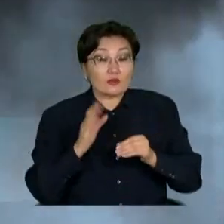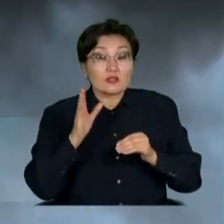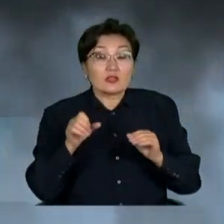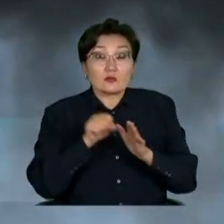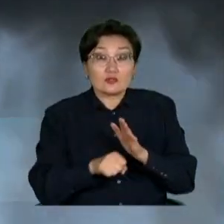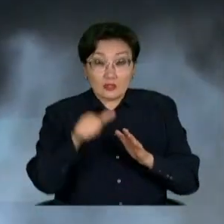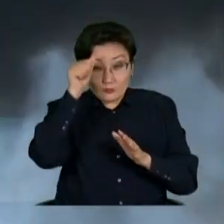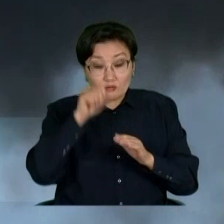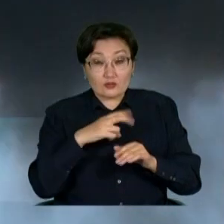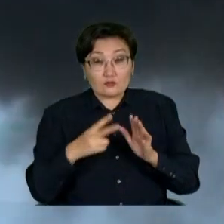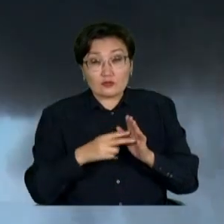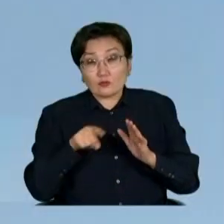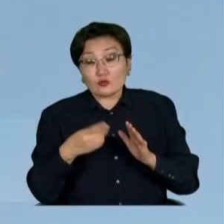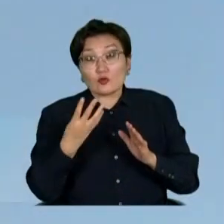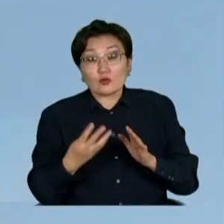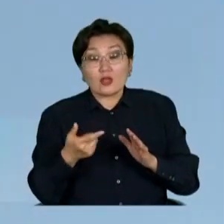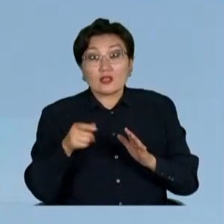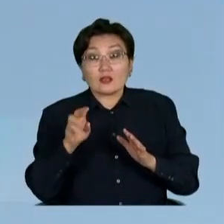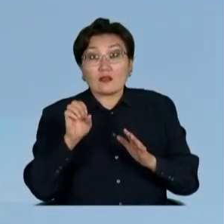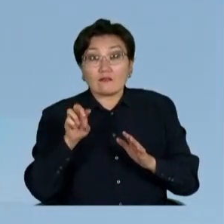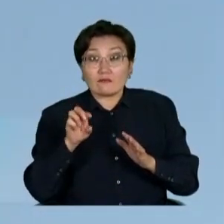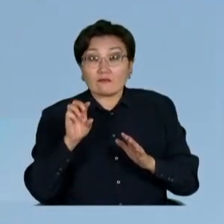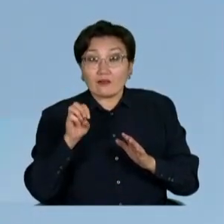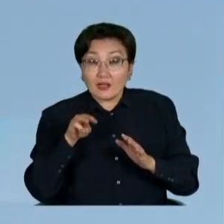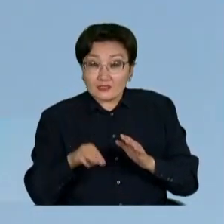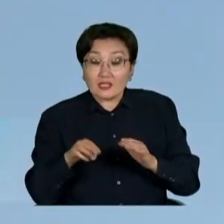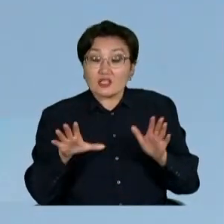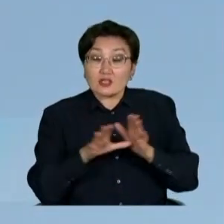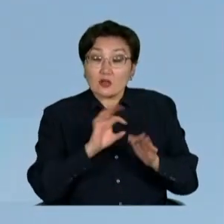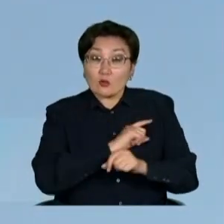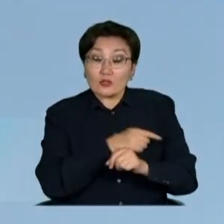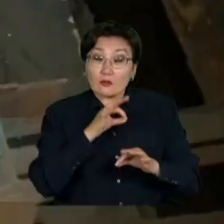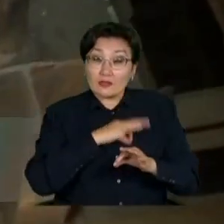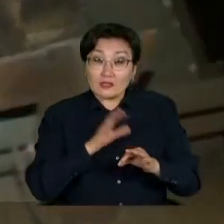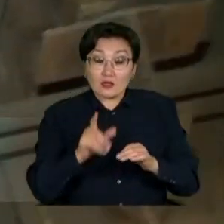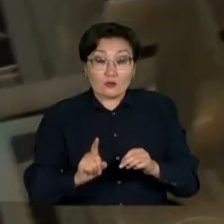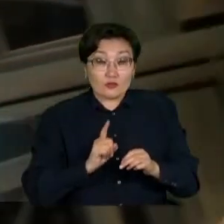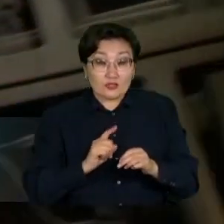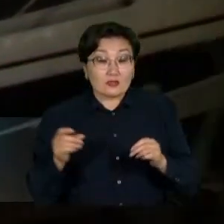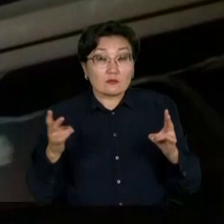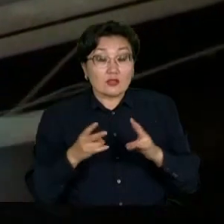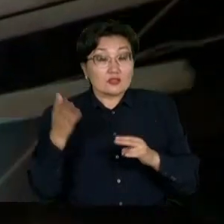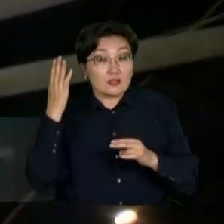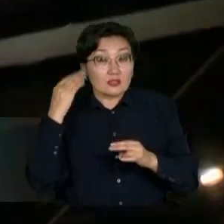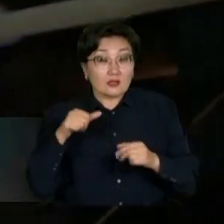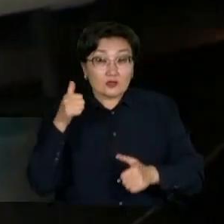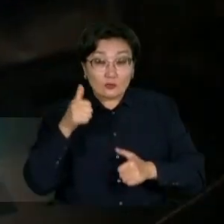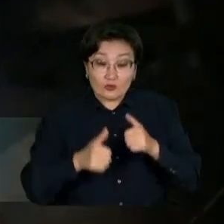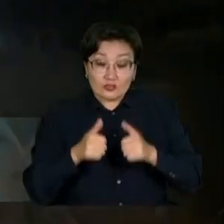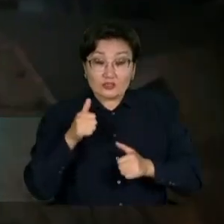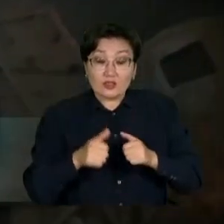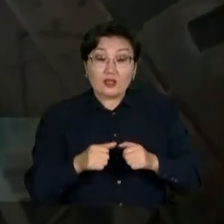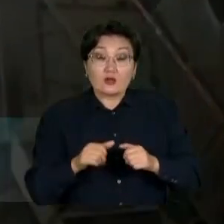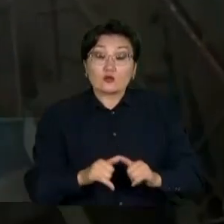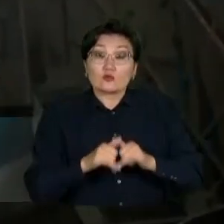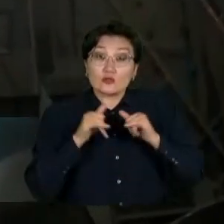қысқа 17,4 гигаватт электр қуаты пайдаланылады деп күтіліп отыр. Қажеттілік өткен кезеңмен салыстырғанда әжептәуір